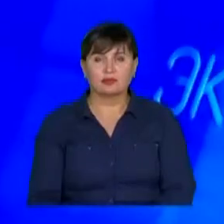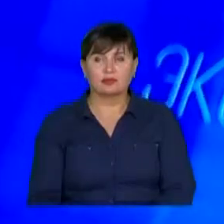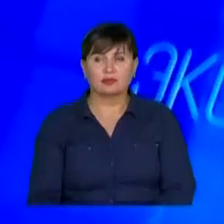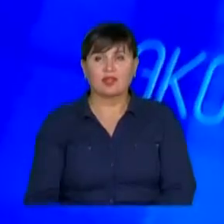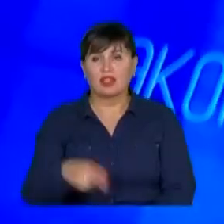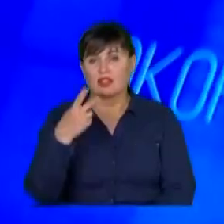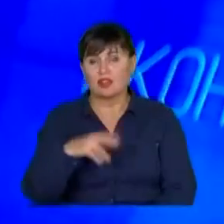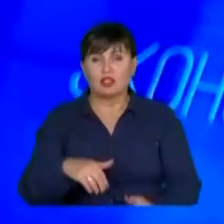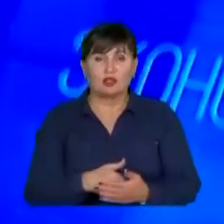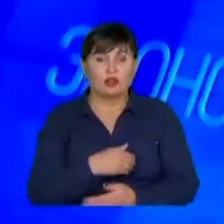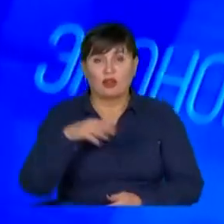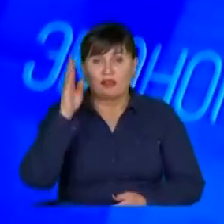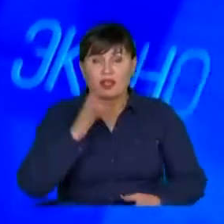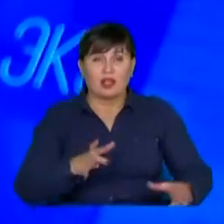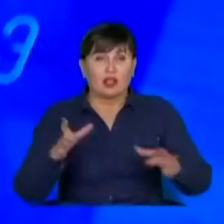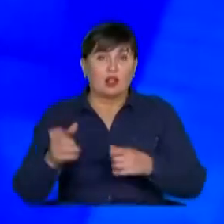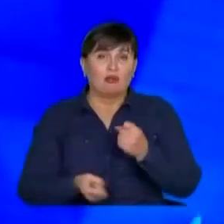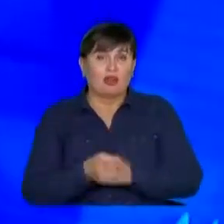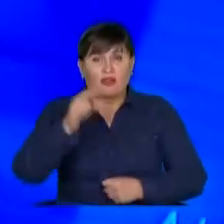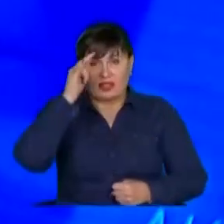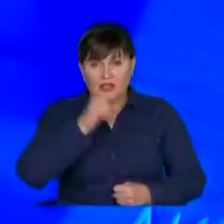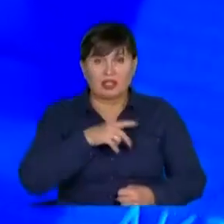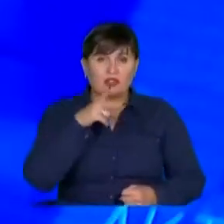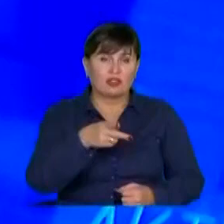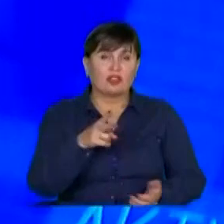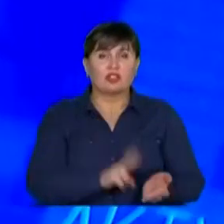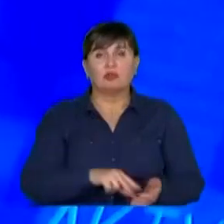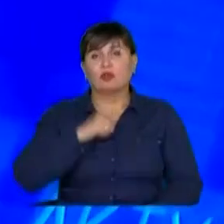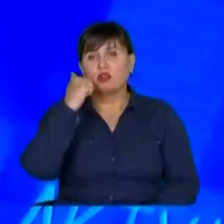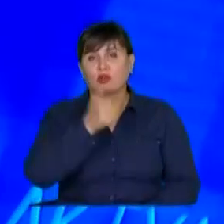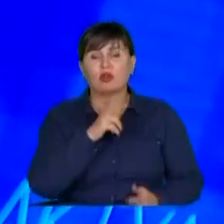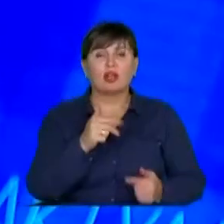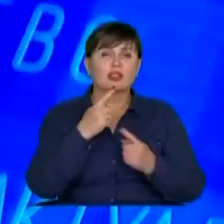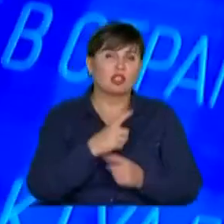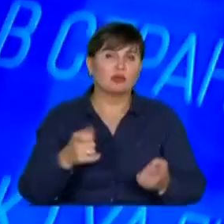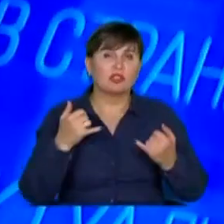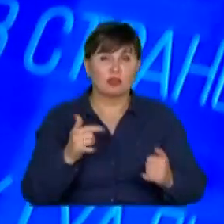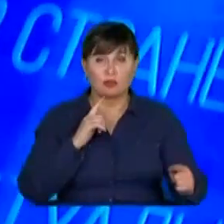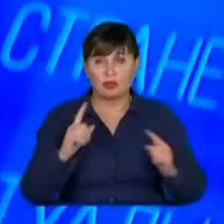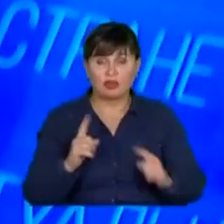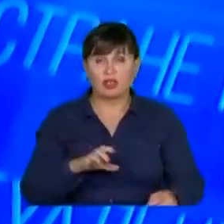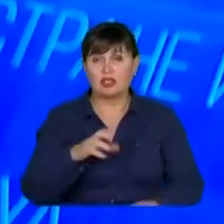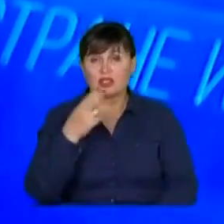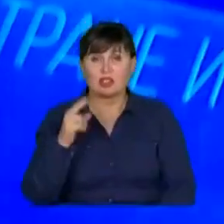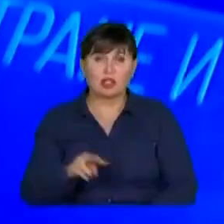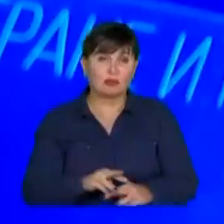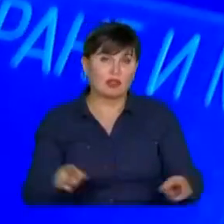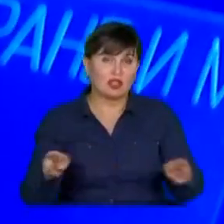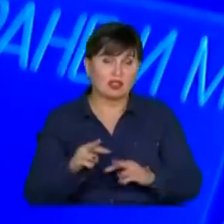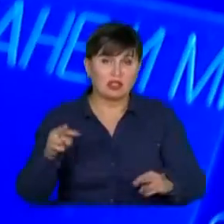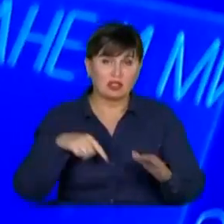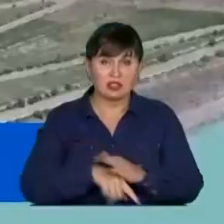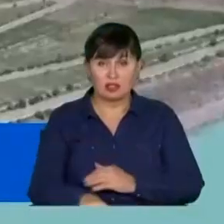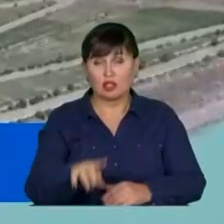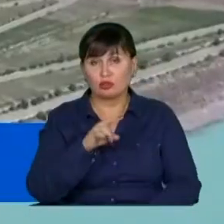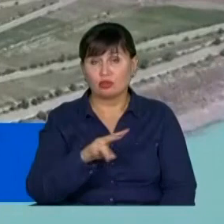20 новых водохранилищ появятся в Казахстане к 2027 году. Как сообщил сегодня на брифинге в СЦК министр водных ресурсов и ирригации